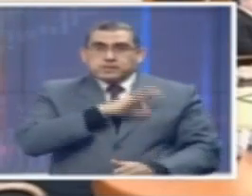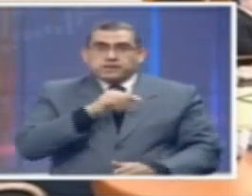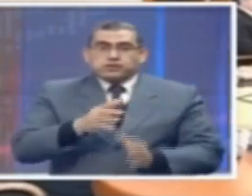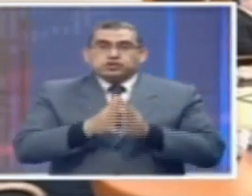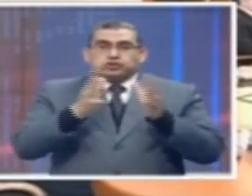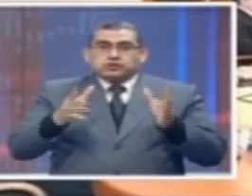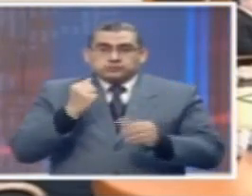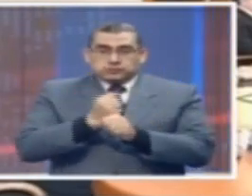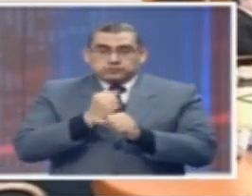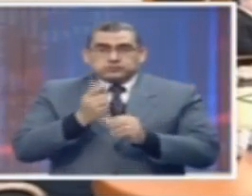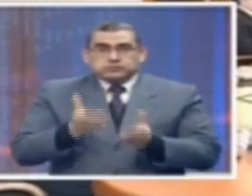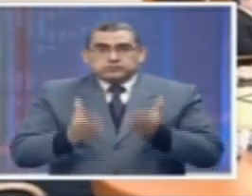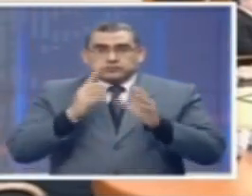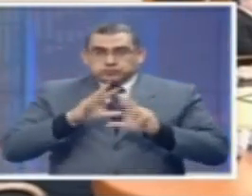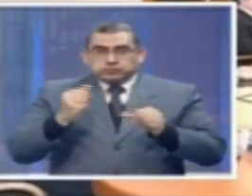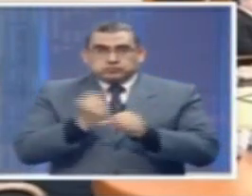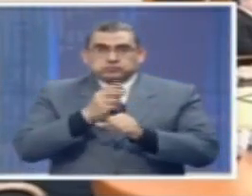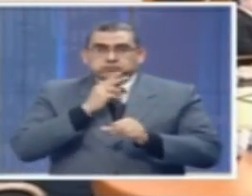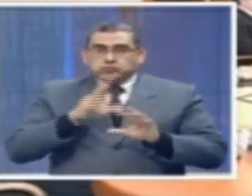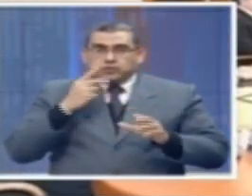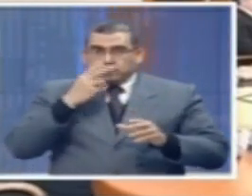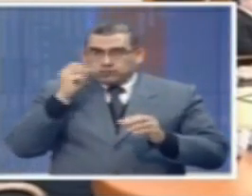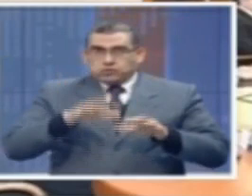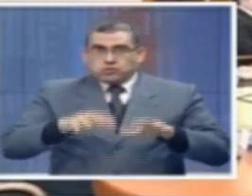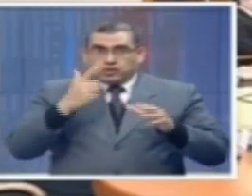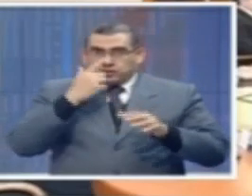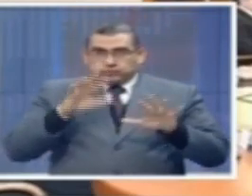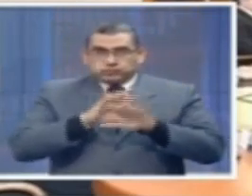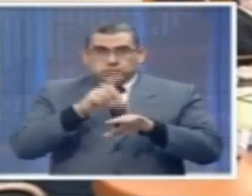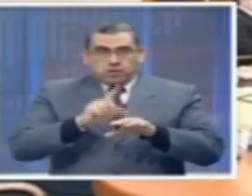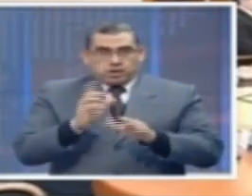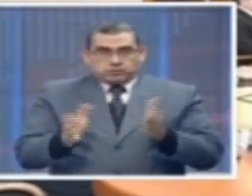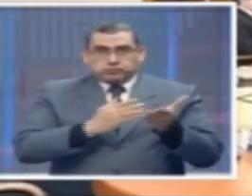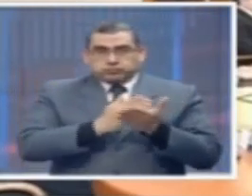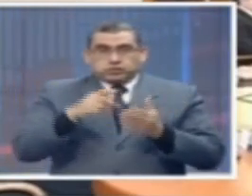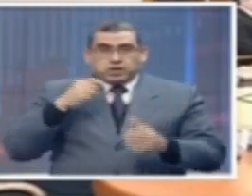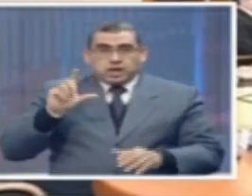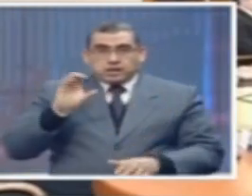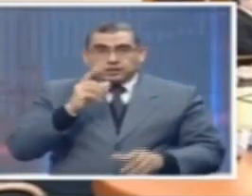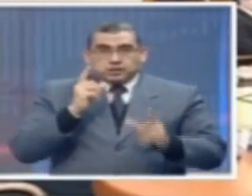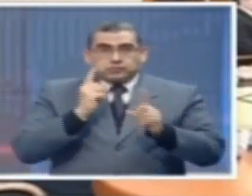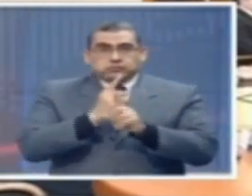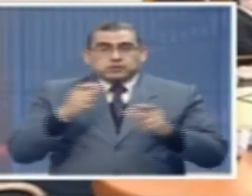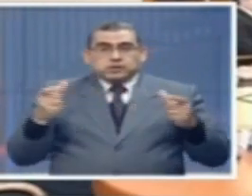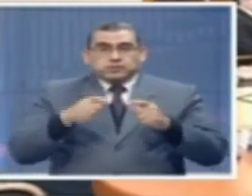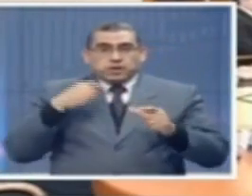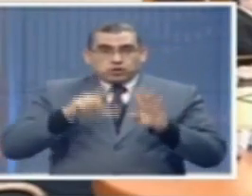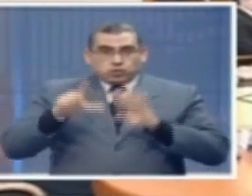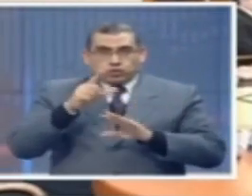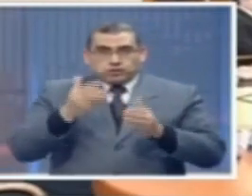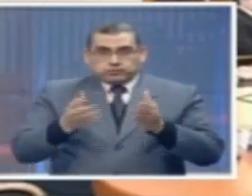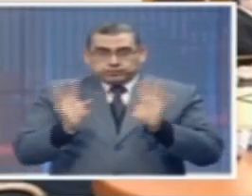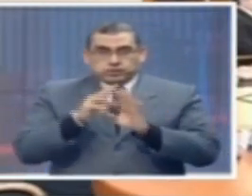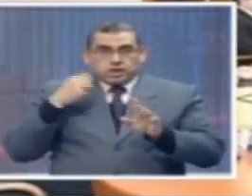زيادة معدلات تحسين الأداء البيئي. جاء ذلك خلال اجتماع الرئيس السيسي مع رئيس الوزراء وعدد